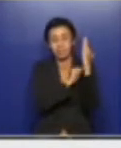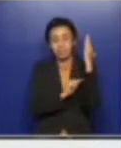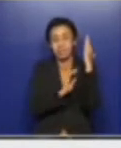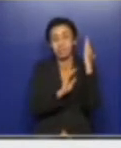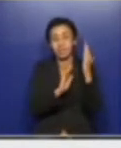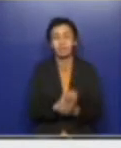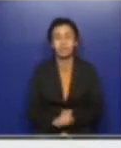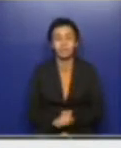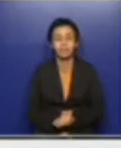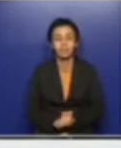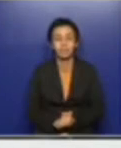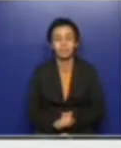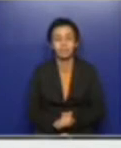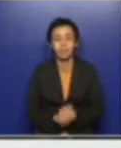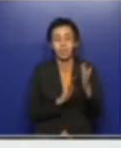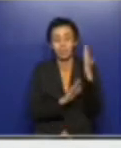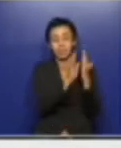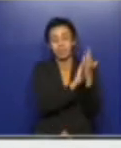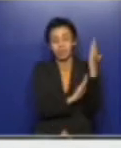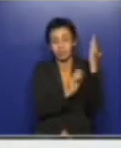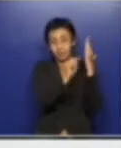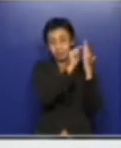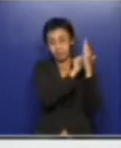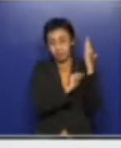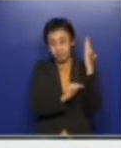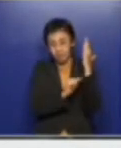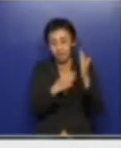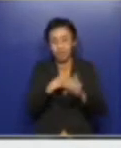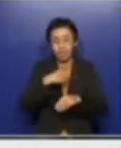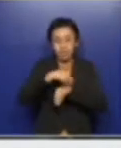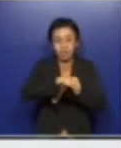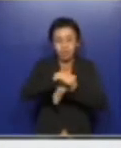ากให้ท่านทำเครือข่ายส่งเสริม